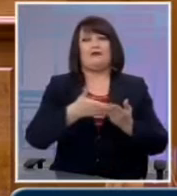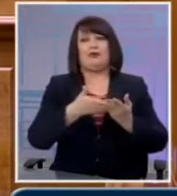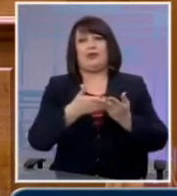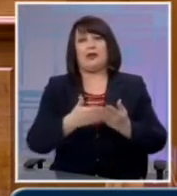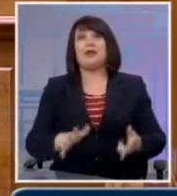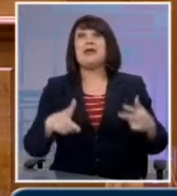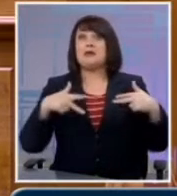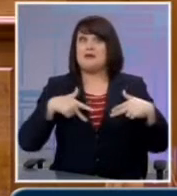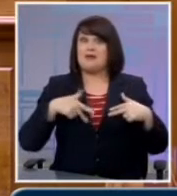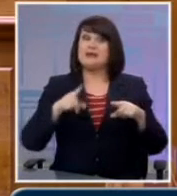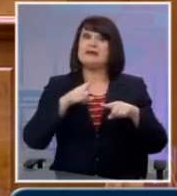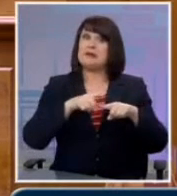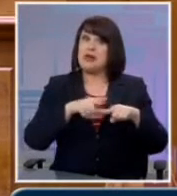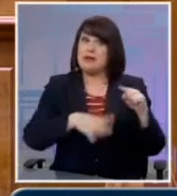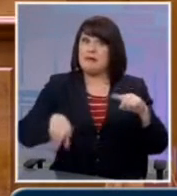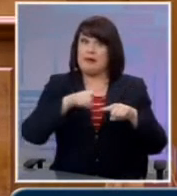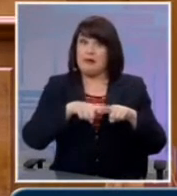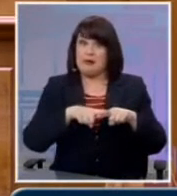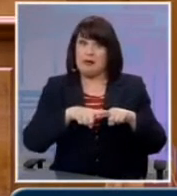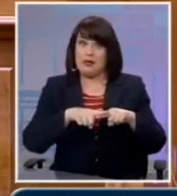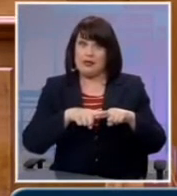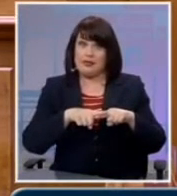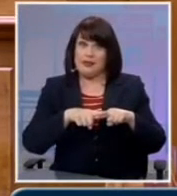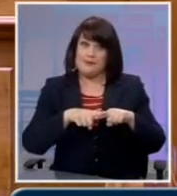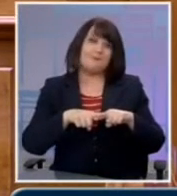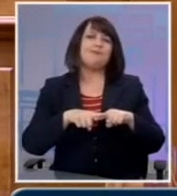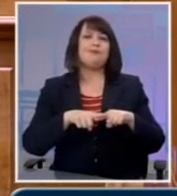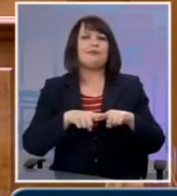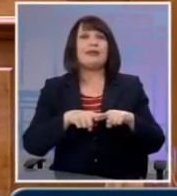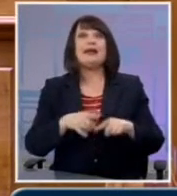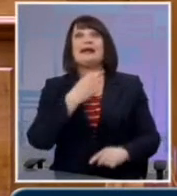και η χώρα, η κυβέρνηση και η χώρα. Παρακαλώ, ησυχάστε. Μια